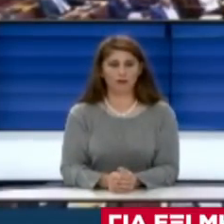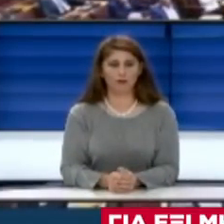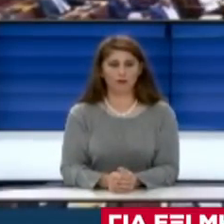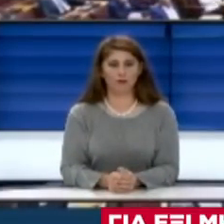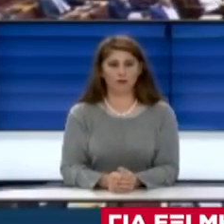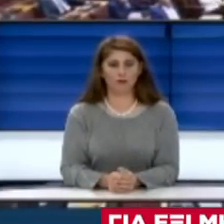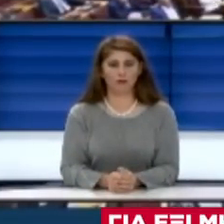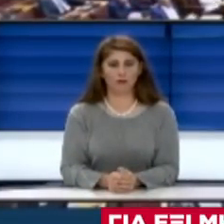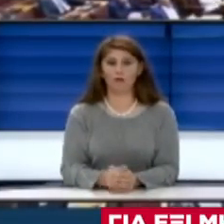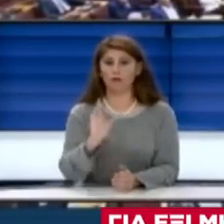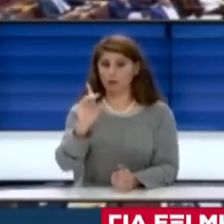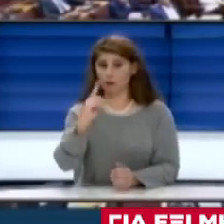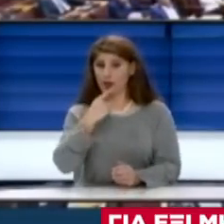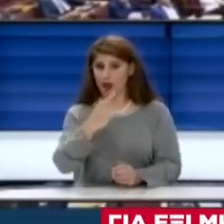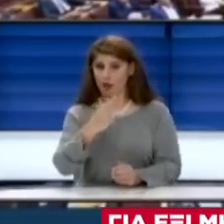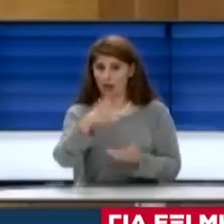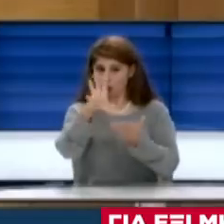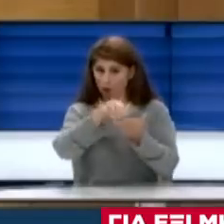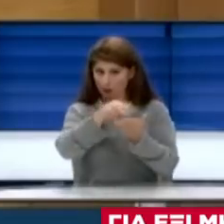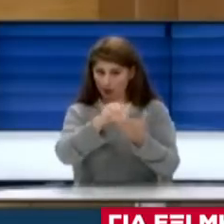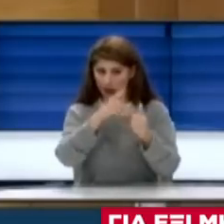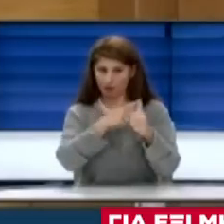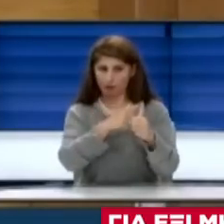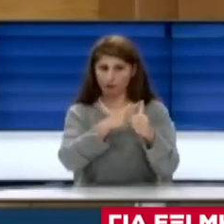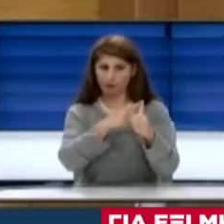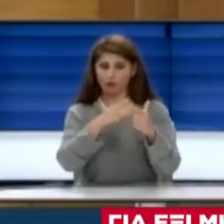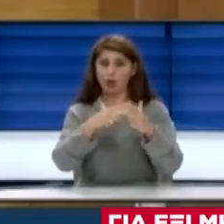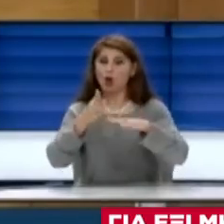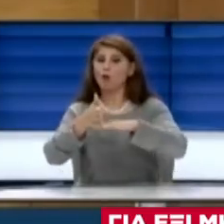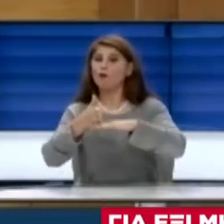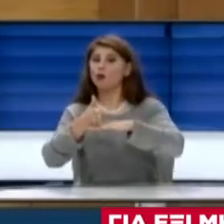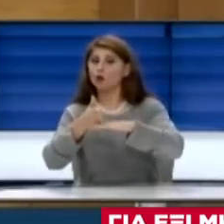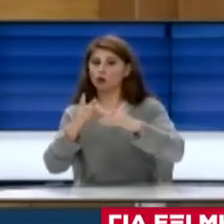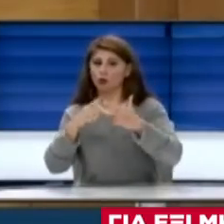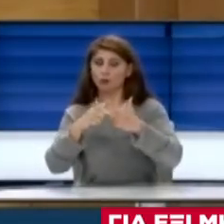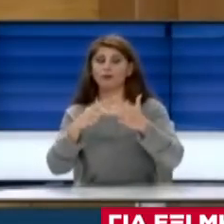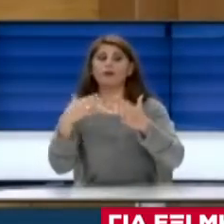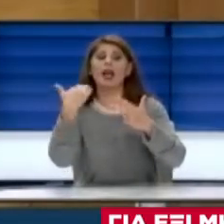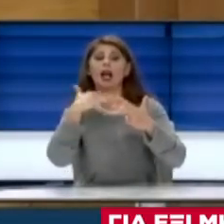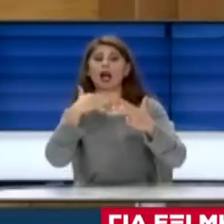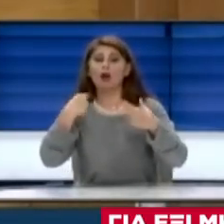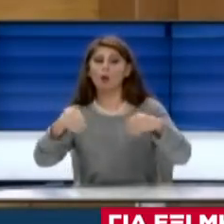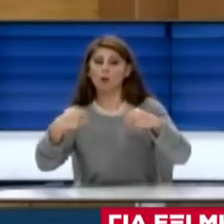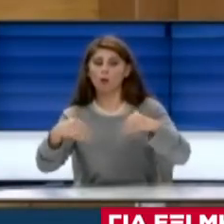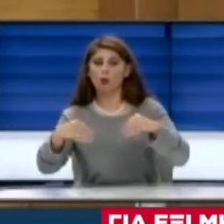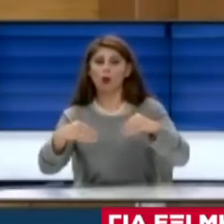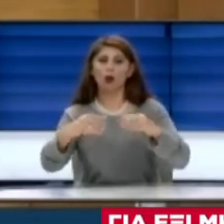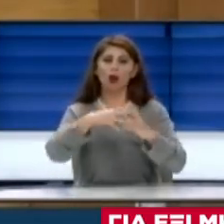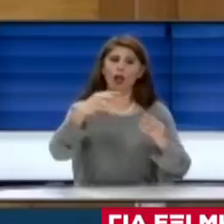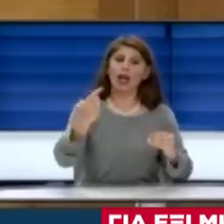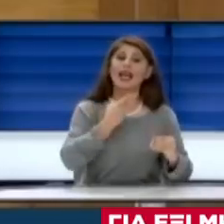Και μιλάμε για σούπερ μάρκετ, μιλάμε για φούρνους, μιλάμε για κρεοπολία,